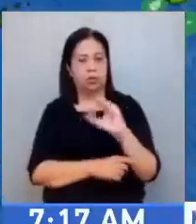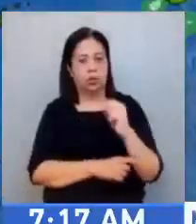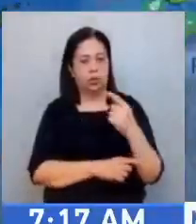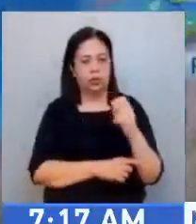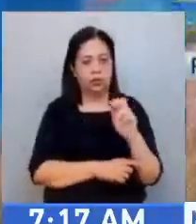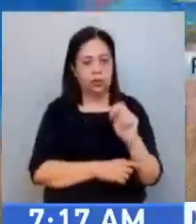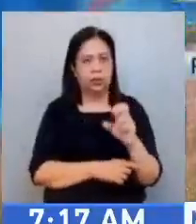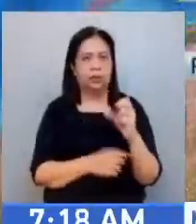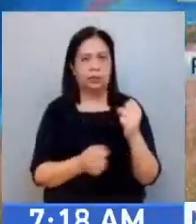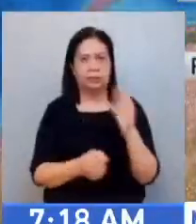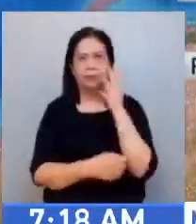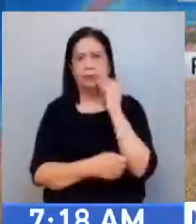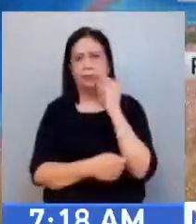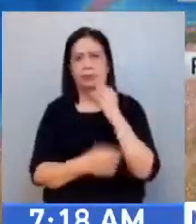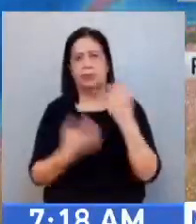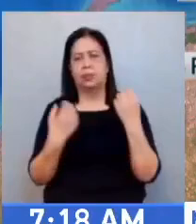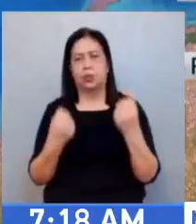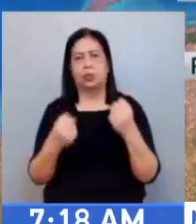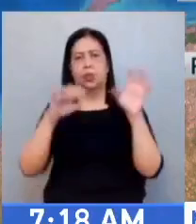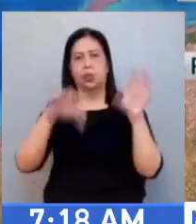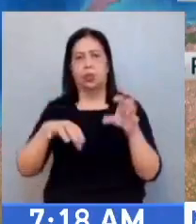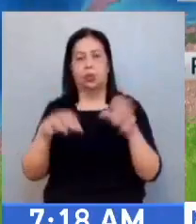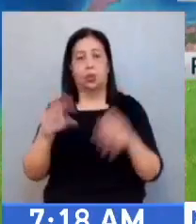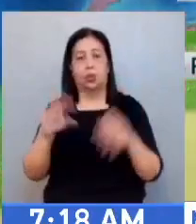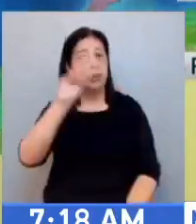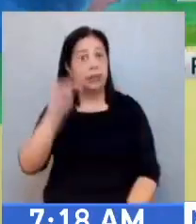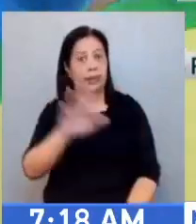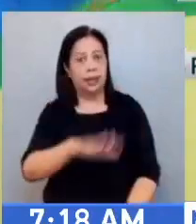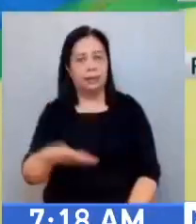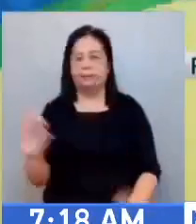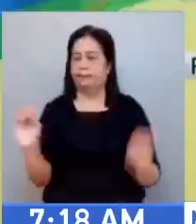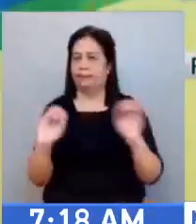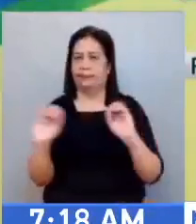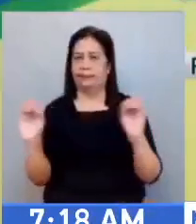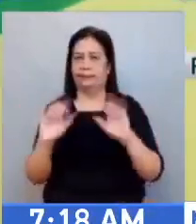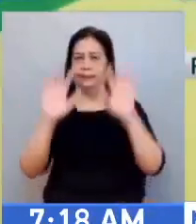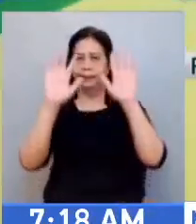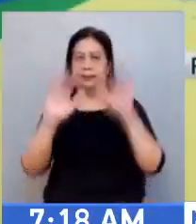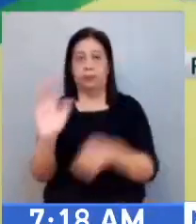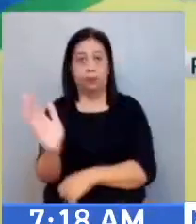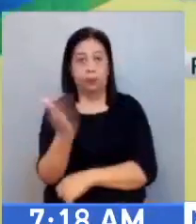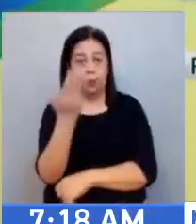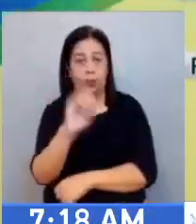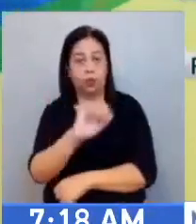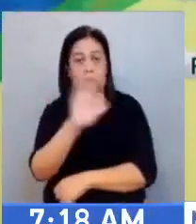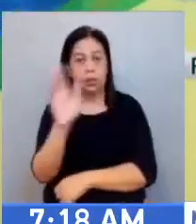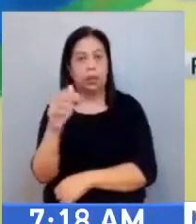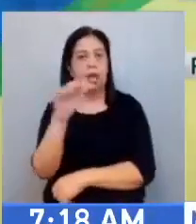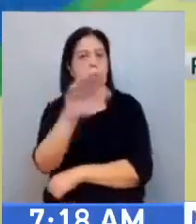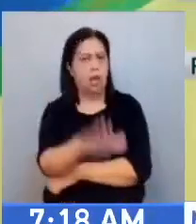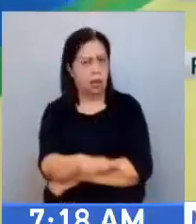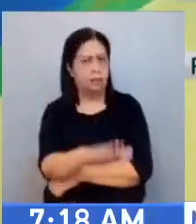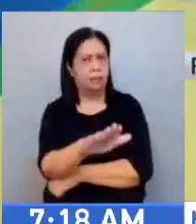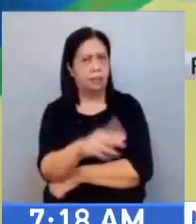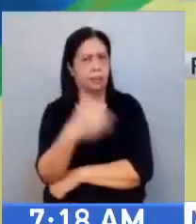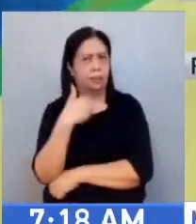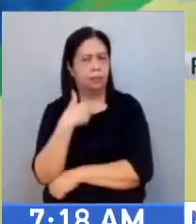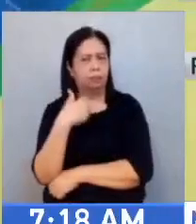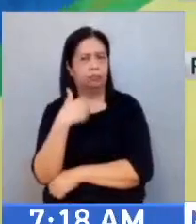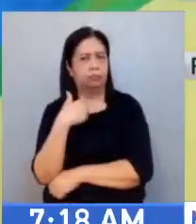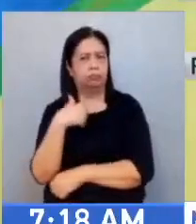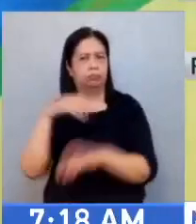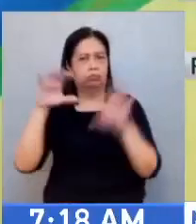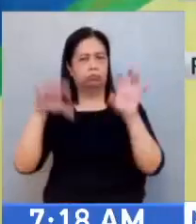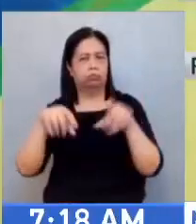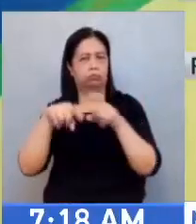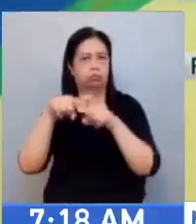pag-ulan. Sa mga taga-Metro Manila, wala po tayong ulan sa umaga. Sa hapon, posible yung mga thunderstorm na merong